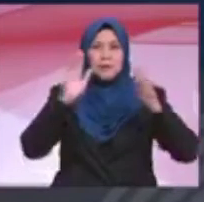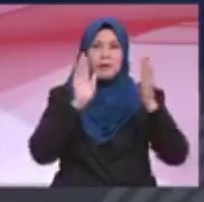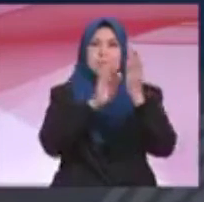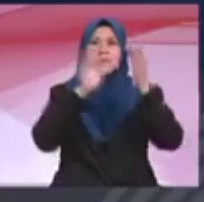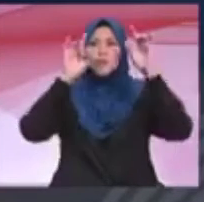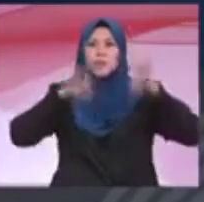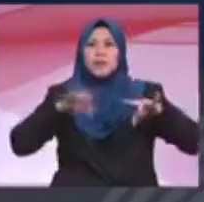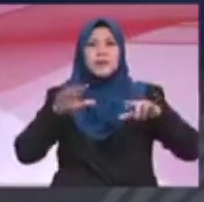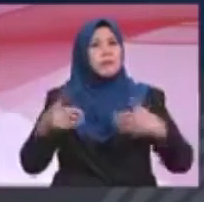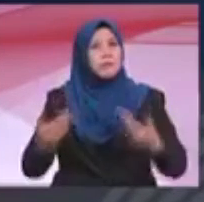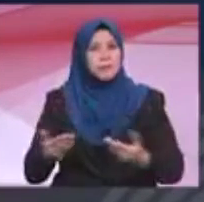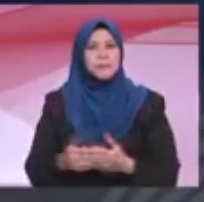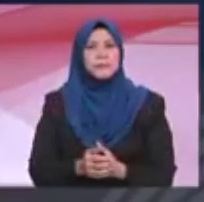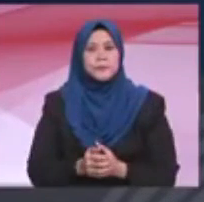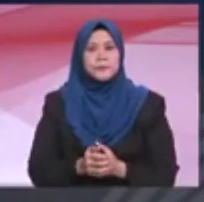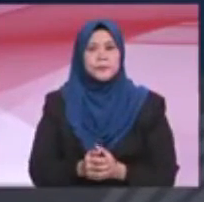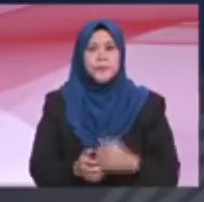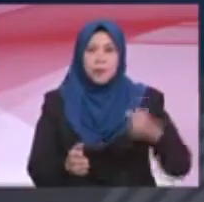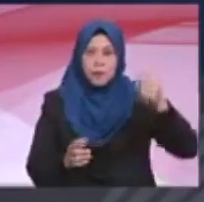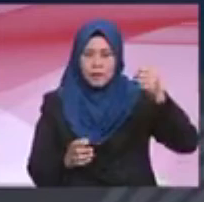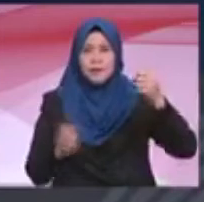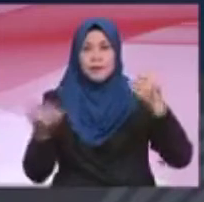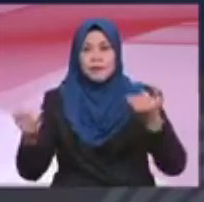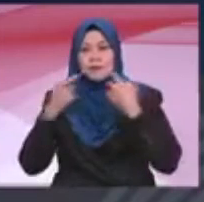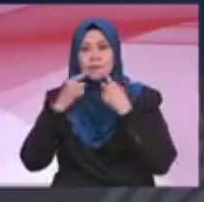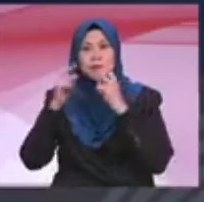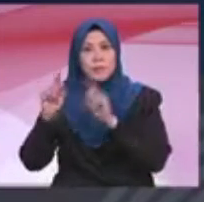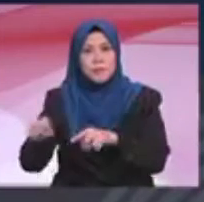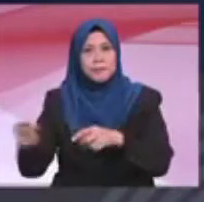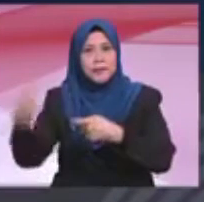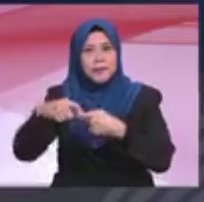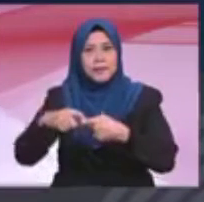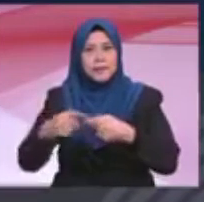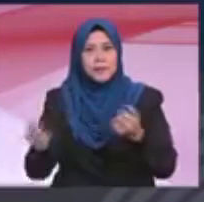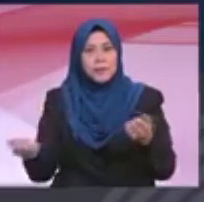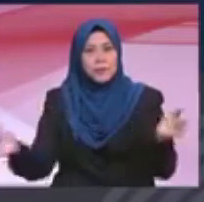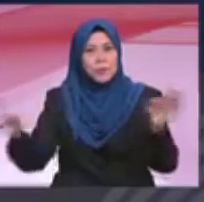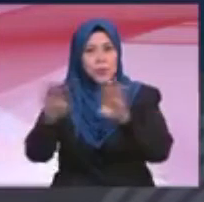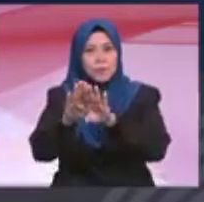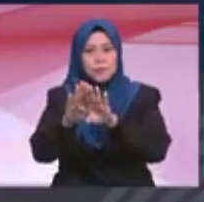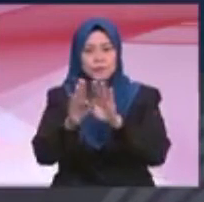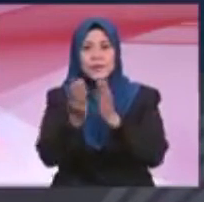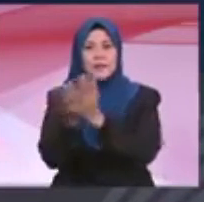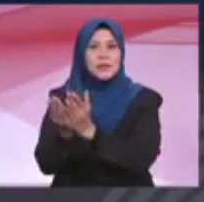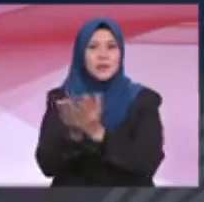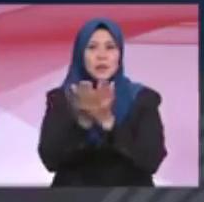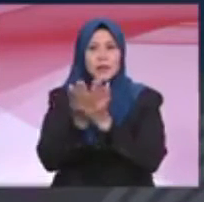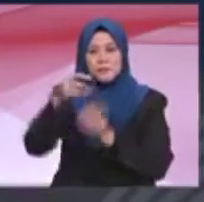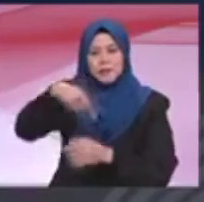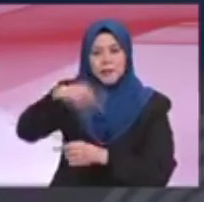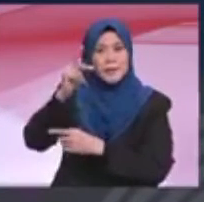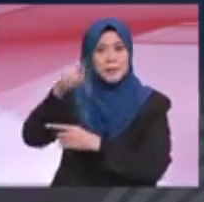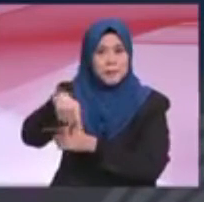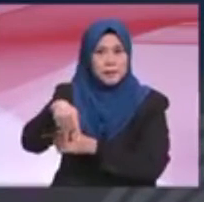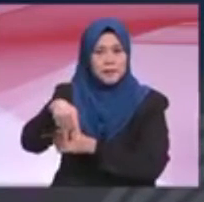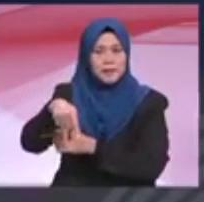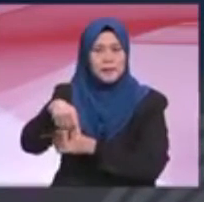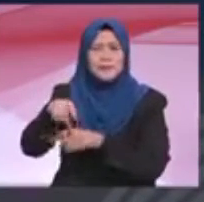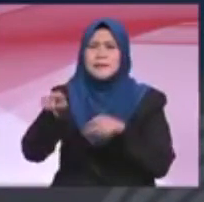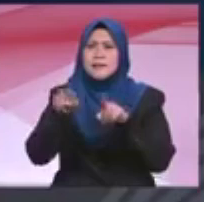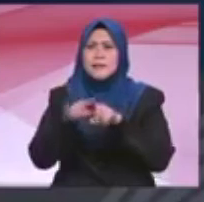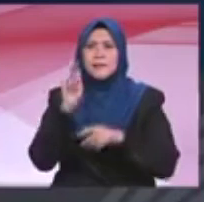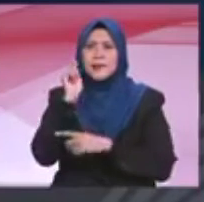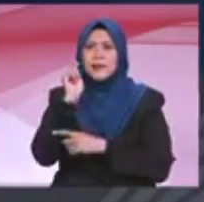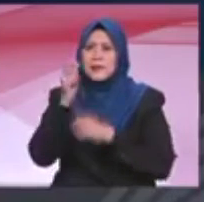Okey, untuk saya jawab soalan pertama tadi berkaitan dengan penutupan sekolah-sekolah di negeri PKP ini. Seperti mana